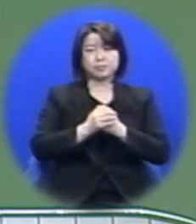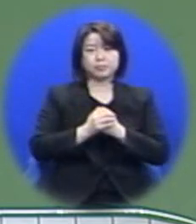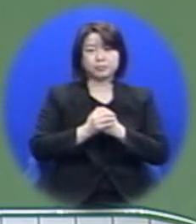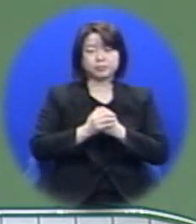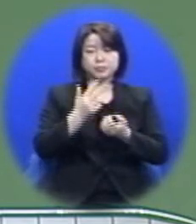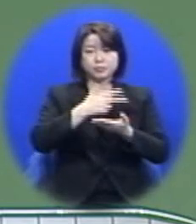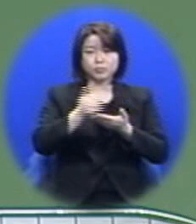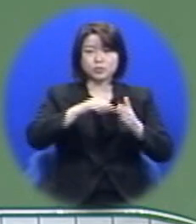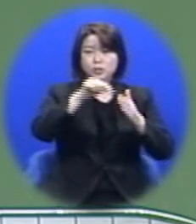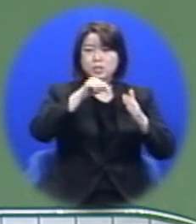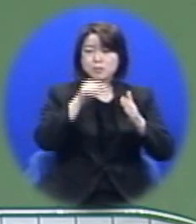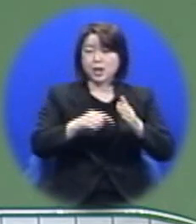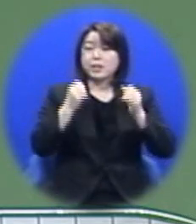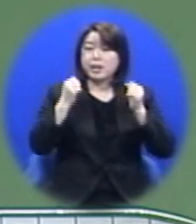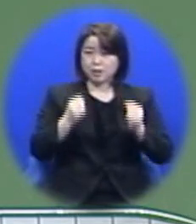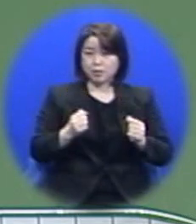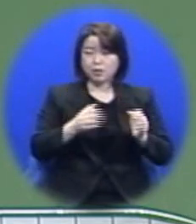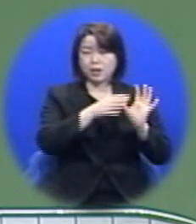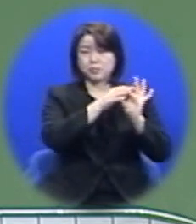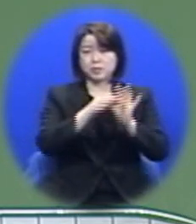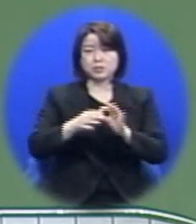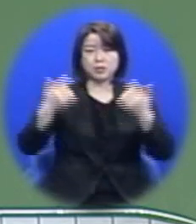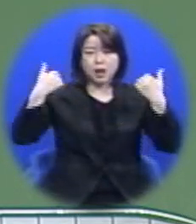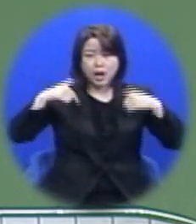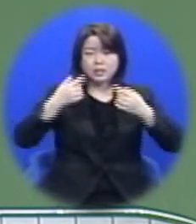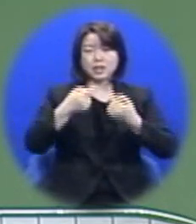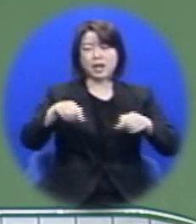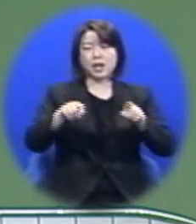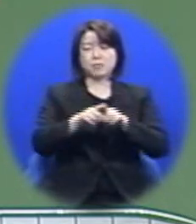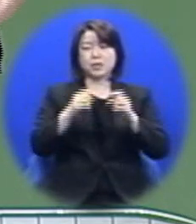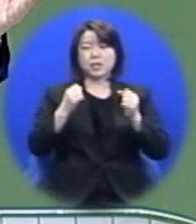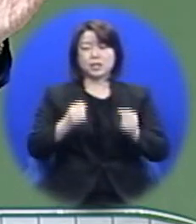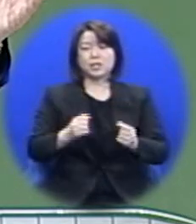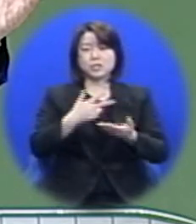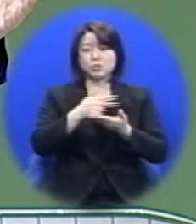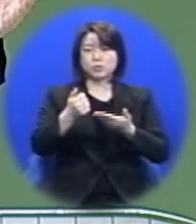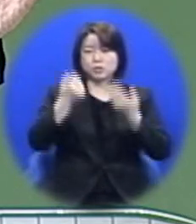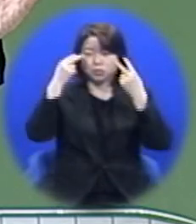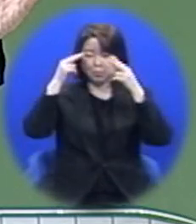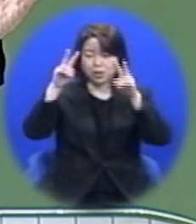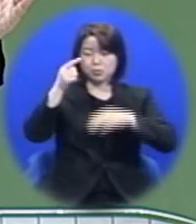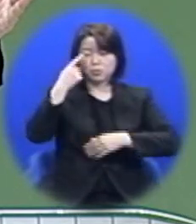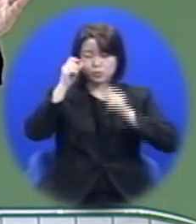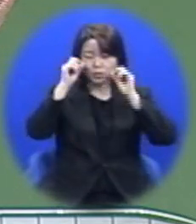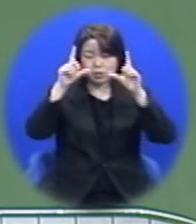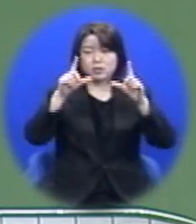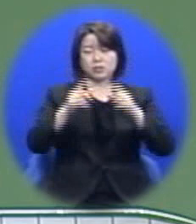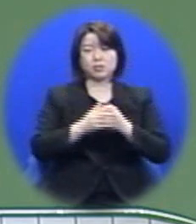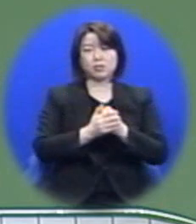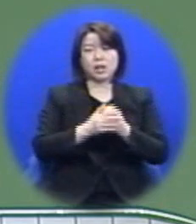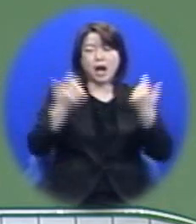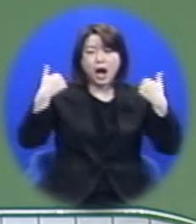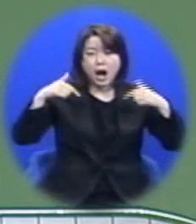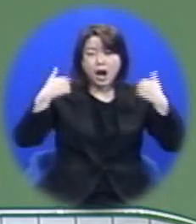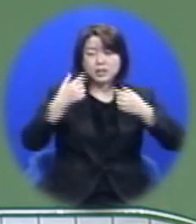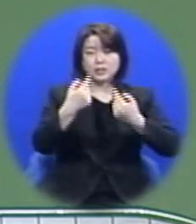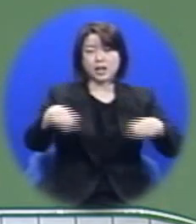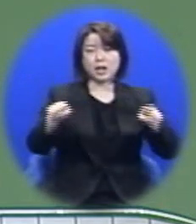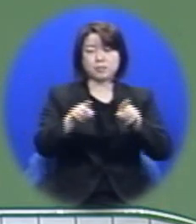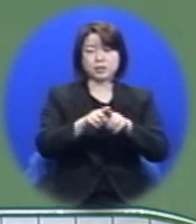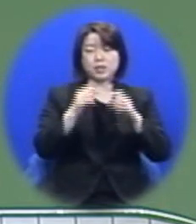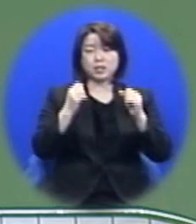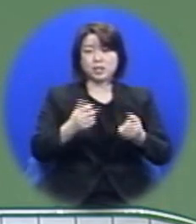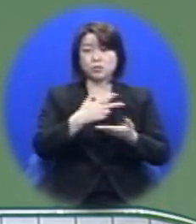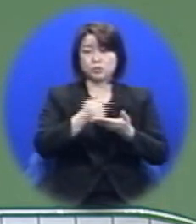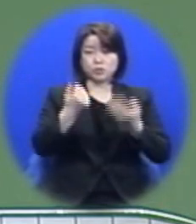주님 안에 거하면서 항상 함께 하시는 주님을 바라보는 눈을 떴습니다. 항상 함께 하시는 주님을